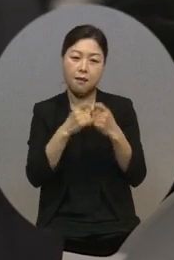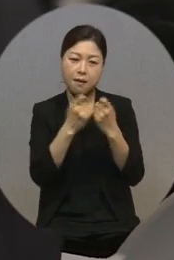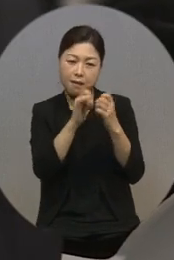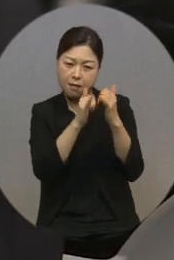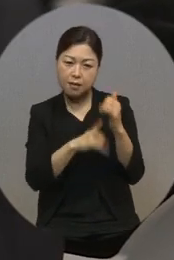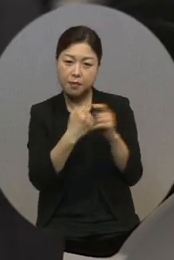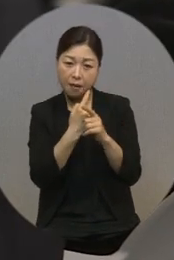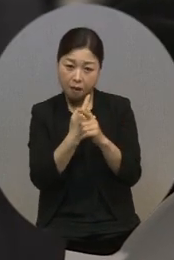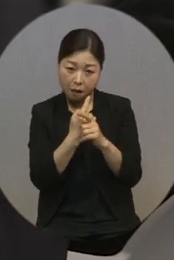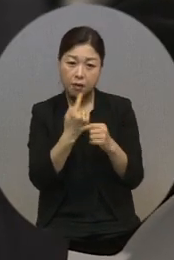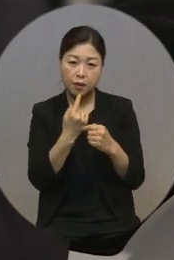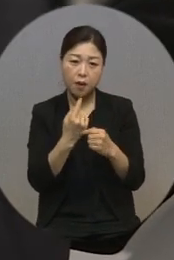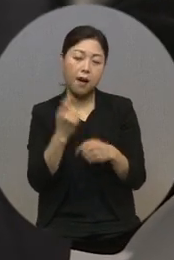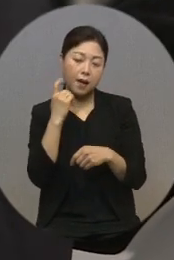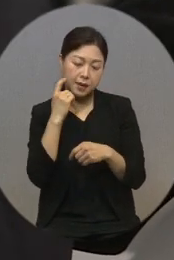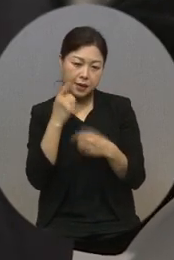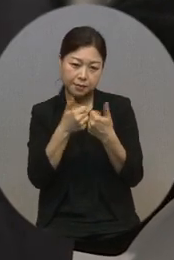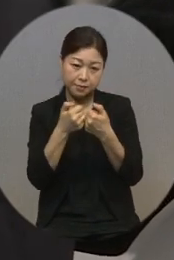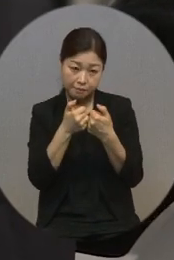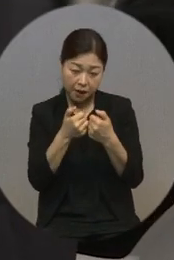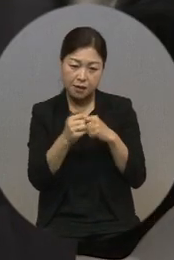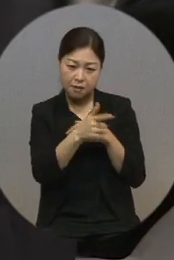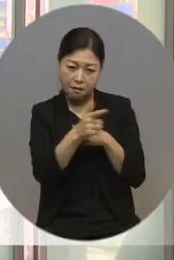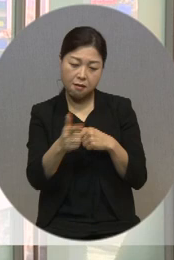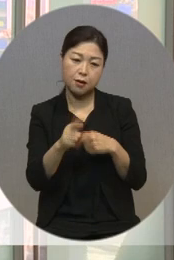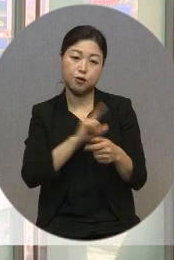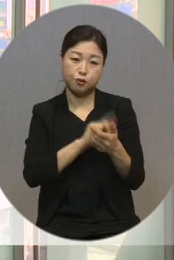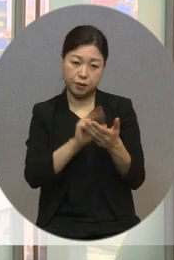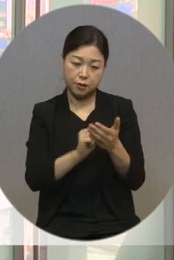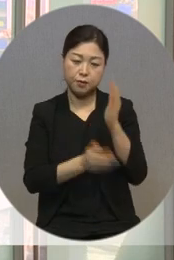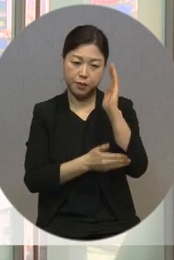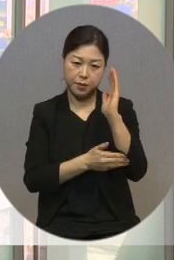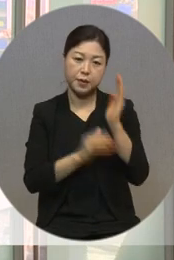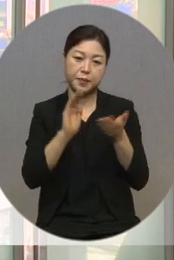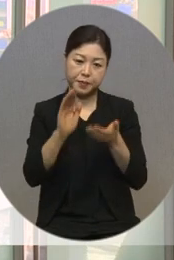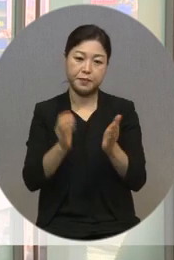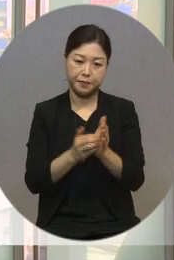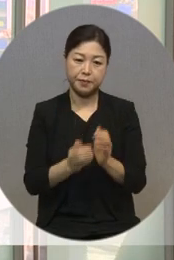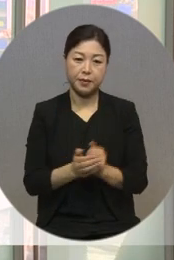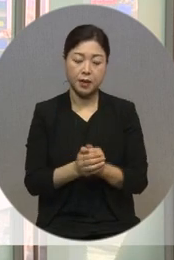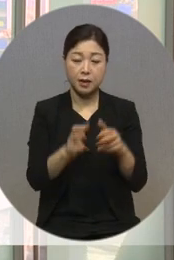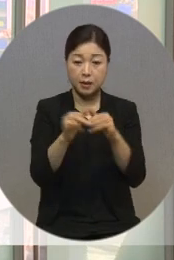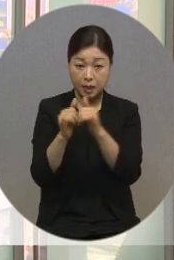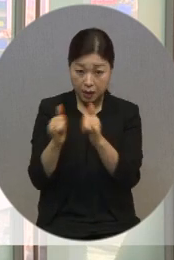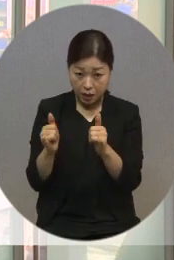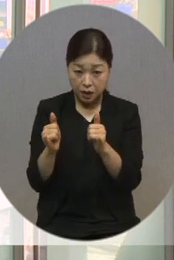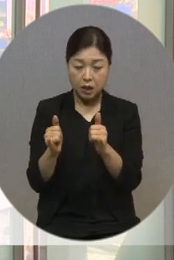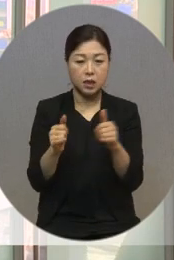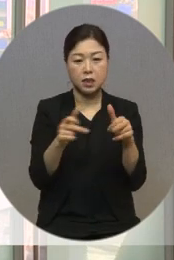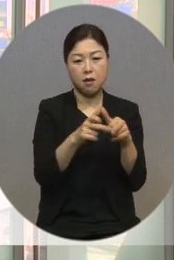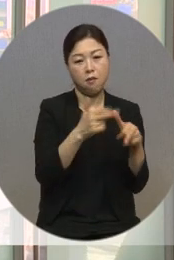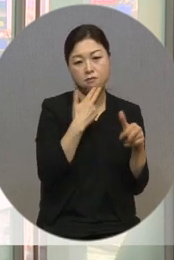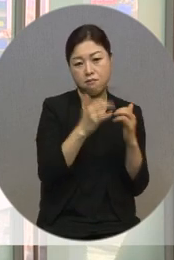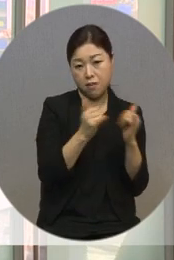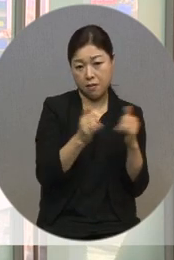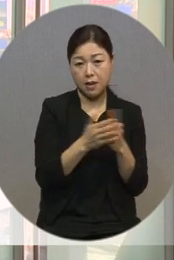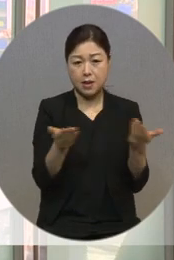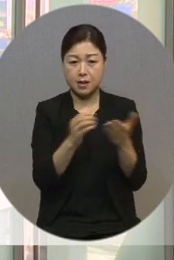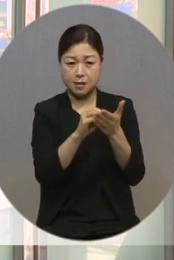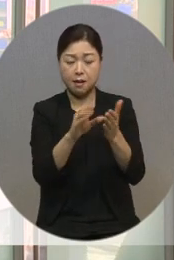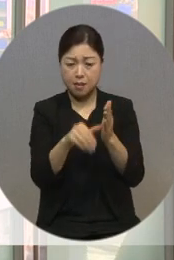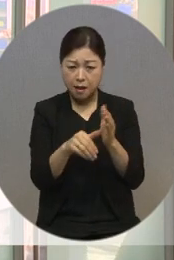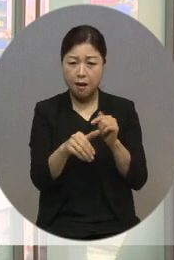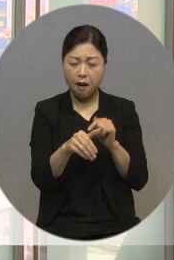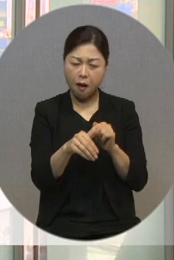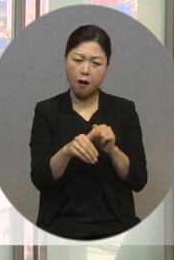역량 강화를 위한 다양한 주제로 진행됐습니다. 장애인분들이든 비장애인분들이든 취업에 있어서는 많은 준비가